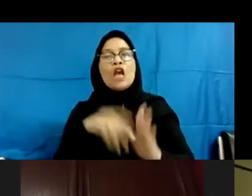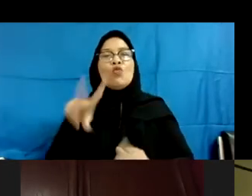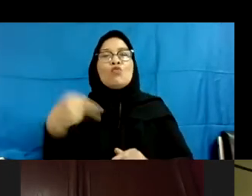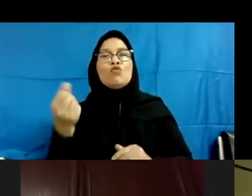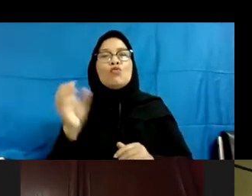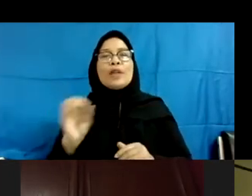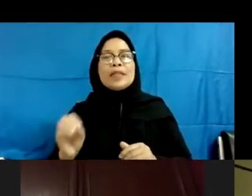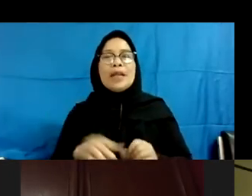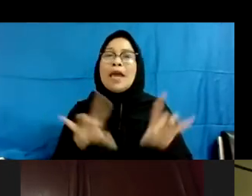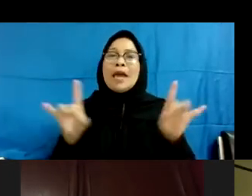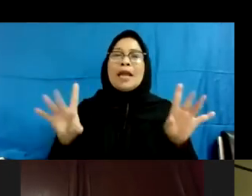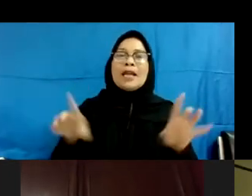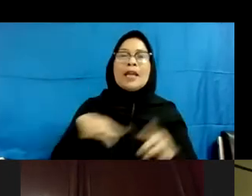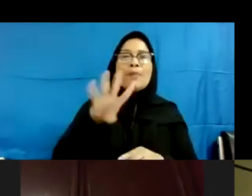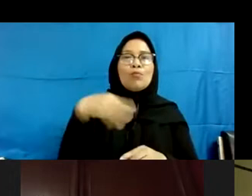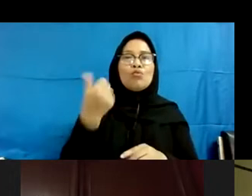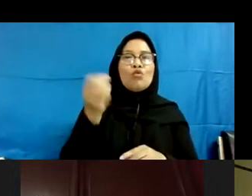24%. Nah itu barangkali,